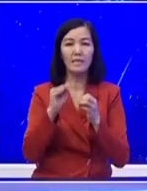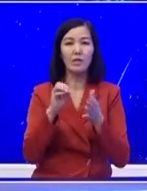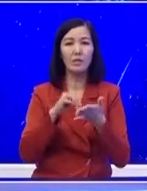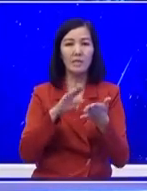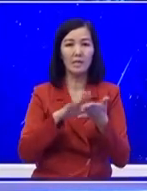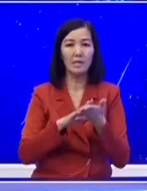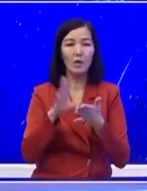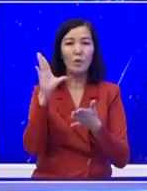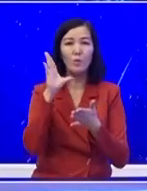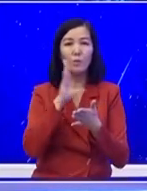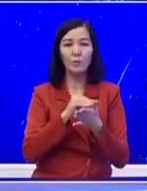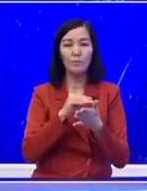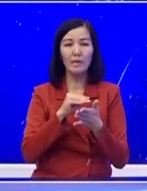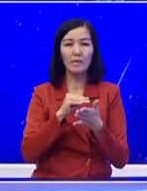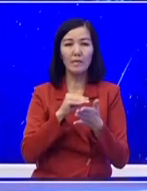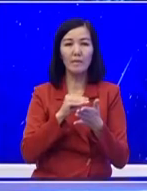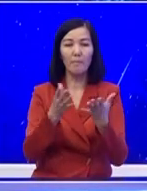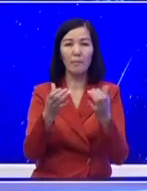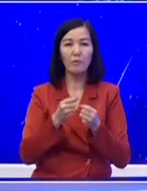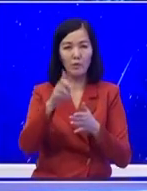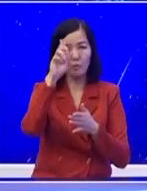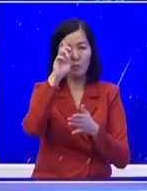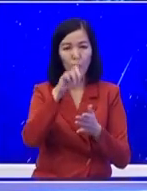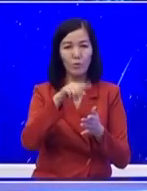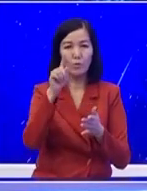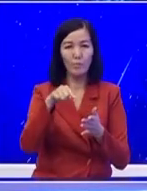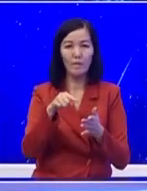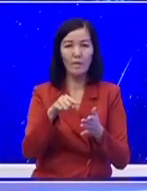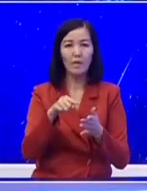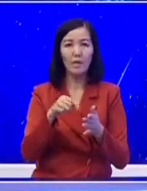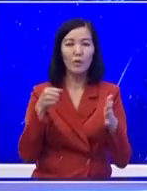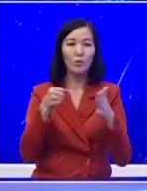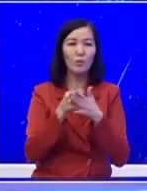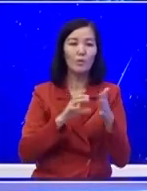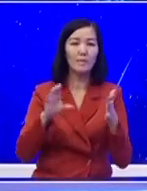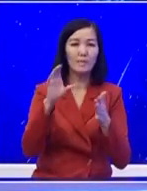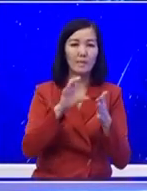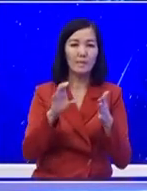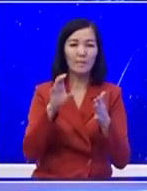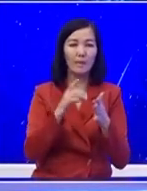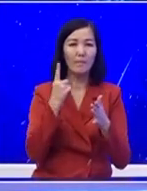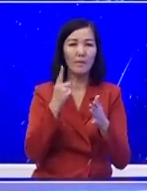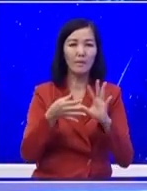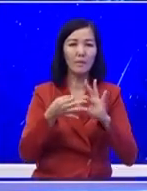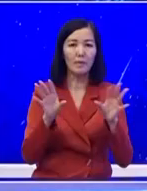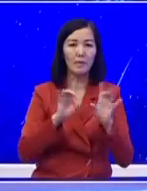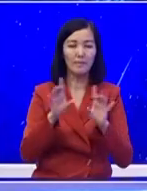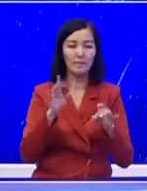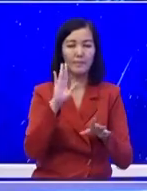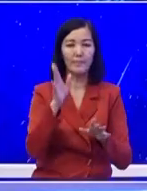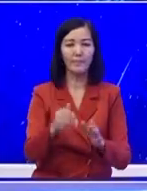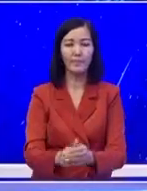тенге. Успеть поставить на учет и получить государственные номера следует до 1 сентября. Более подробно о регистрации авто